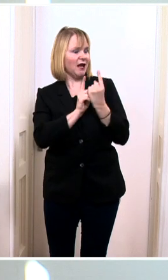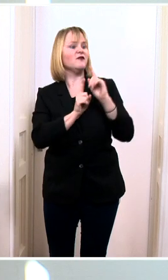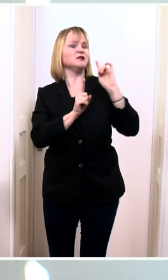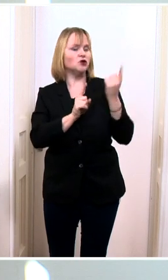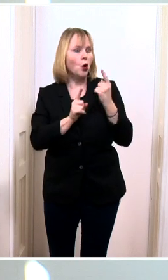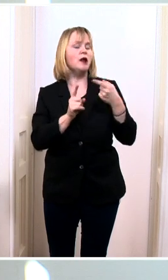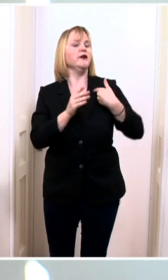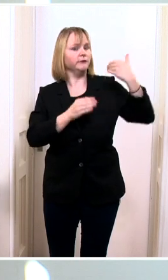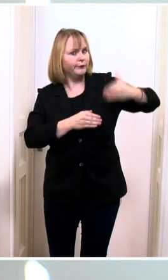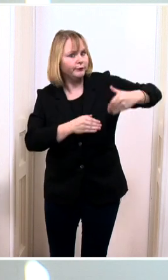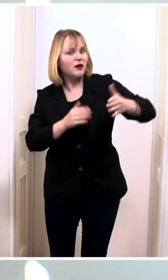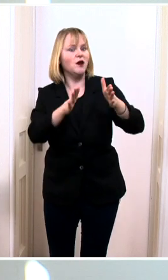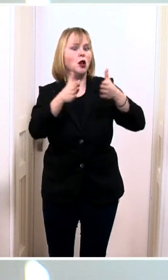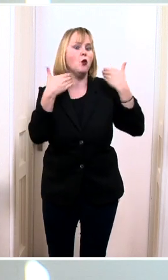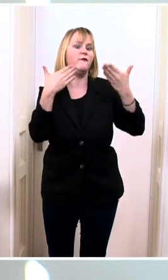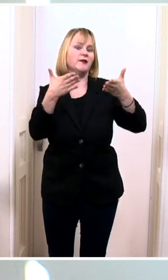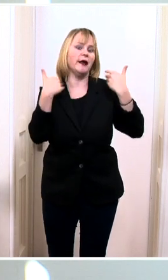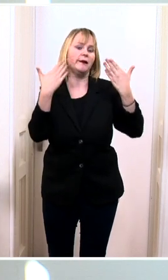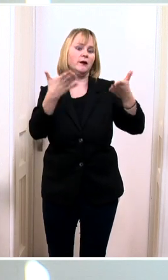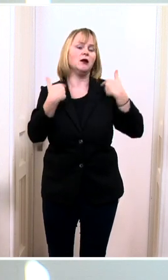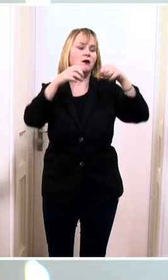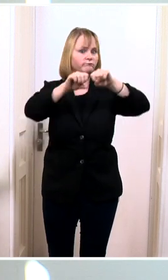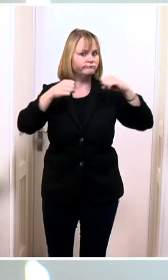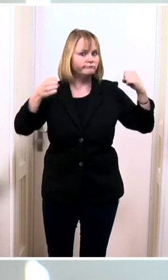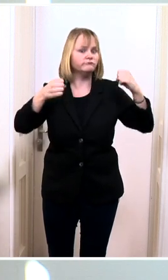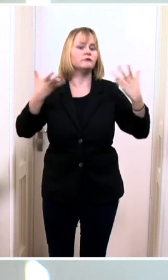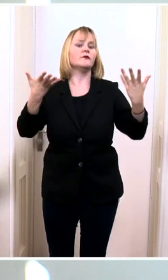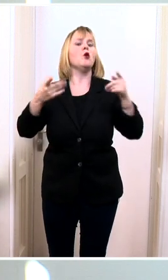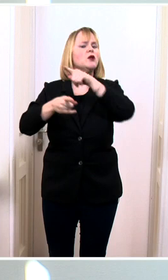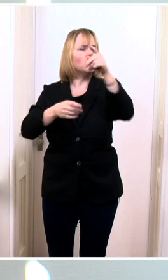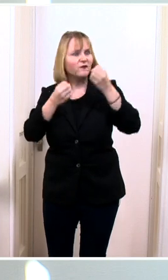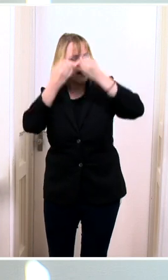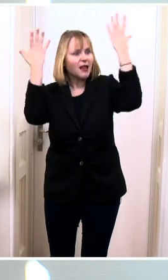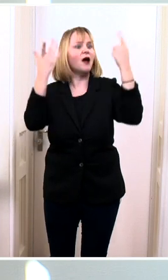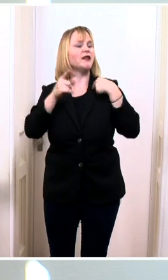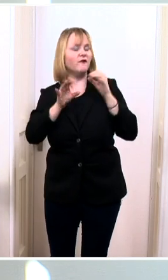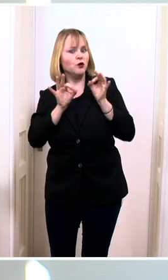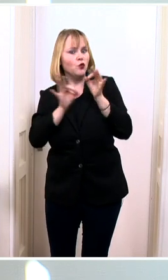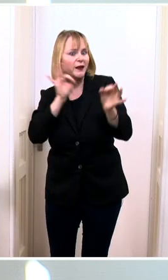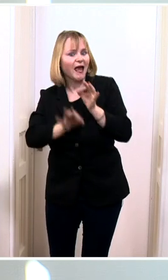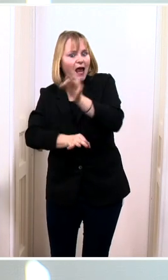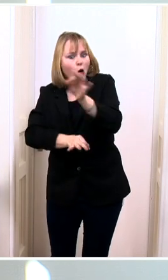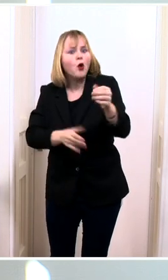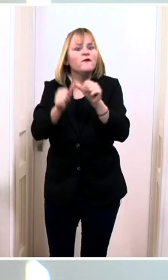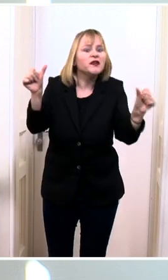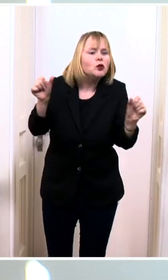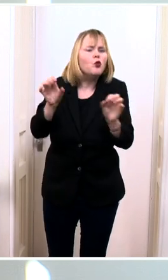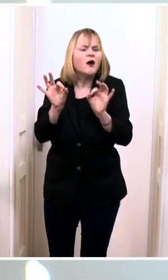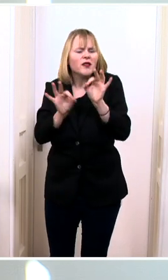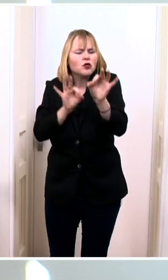ich schon mehrfach gezeigt. Man muss sich immer im Klaren sein, wie die Übertragung stattfindet. Durch